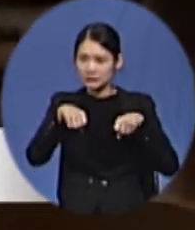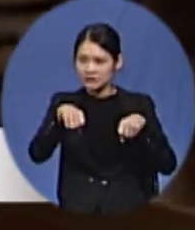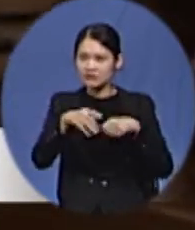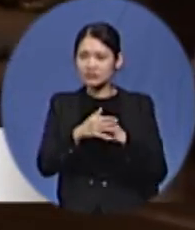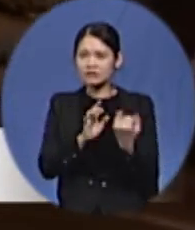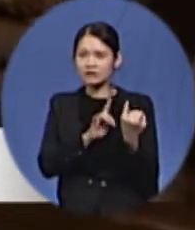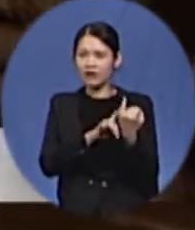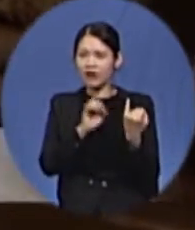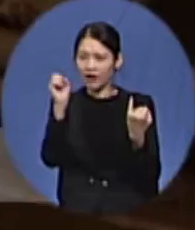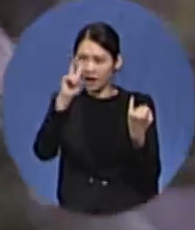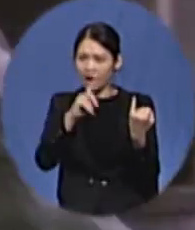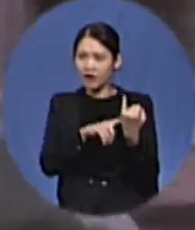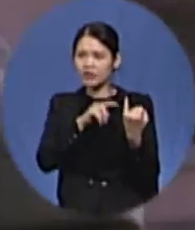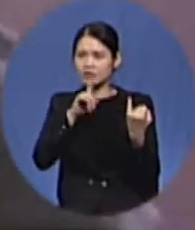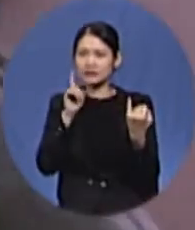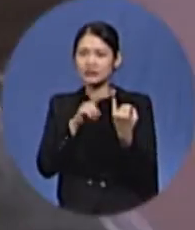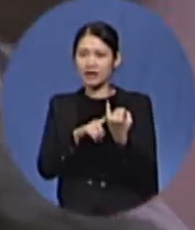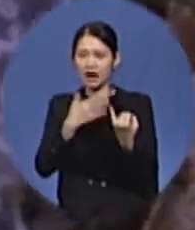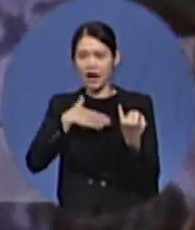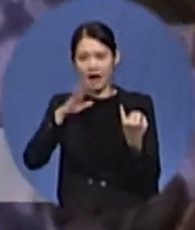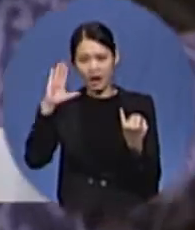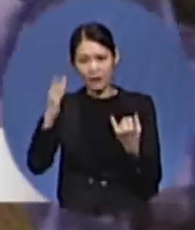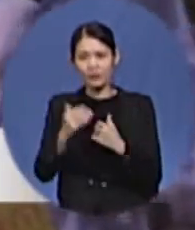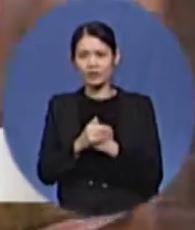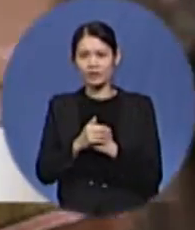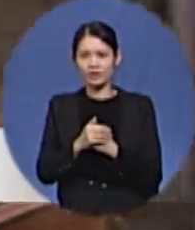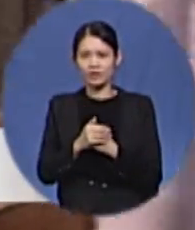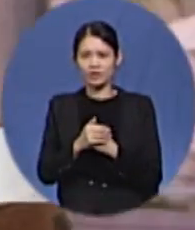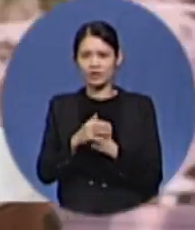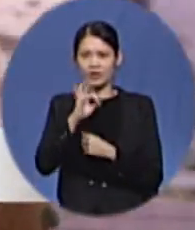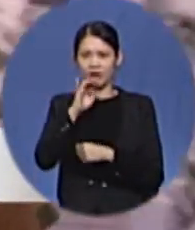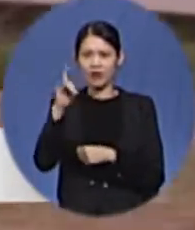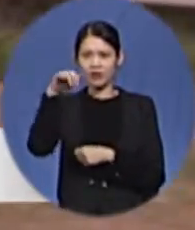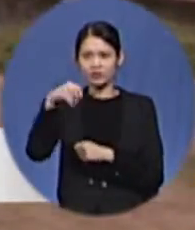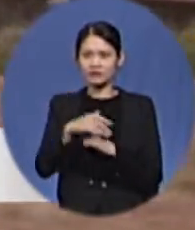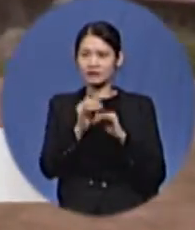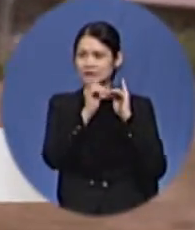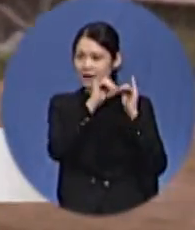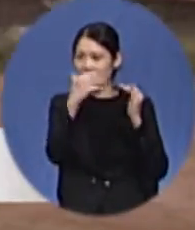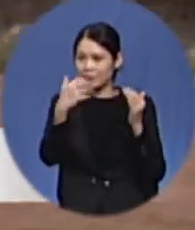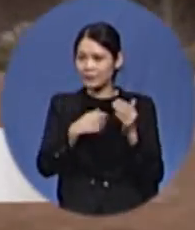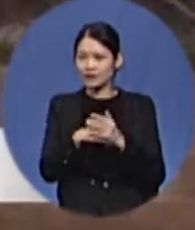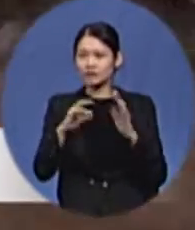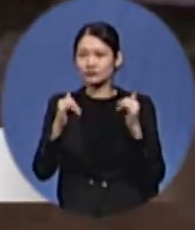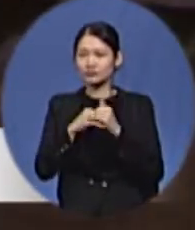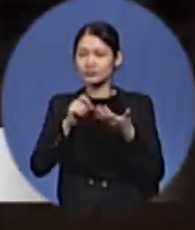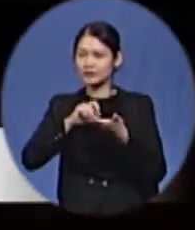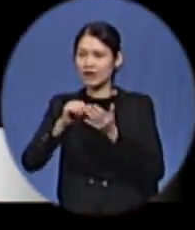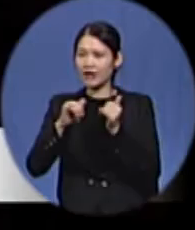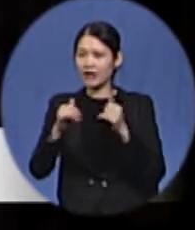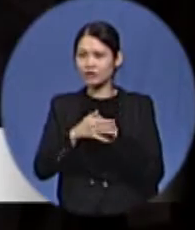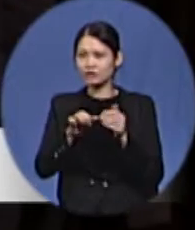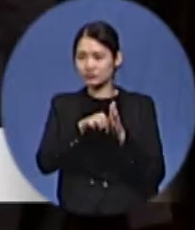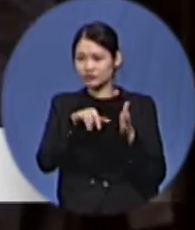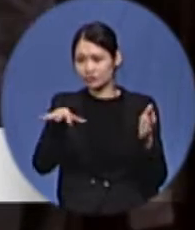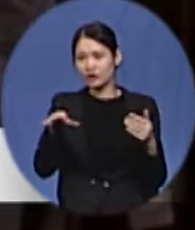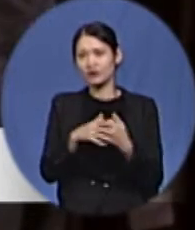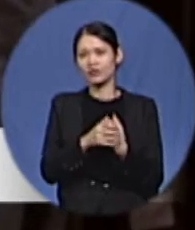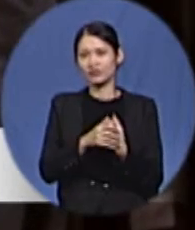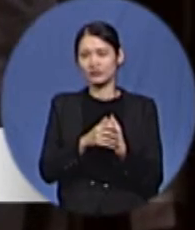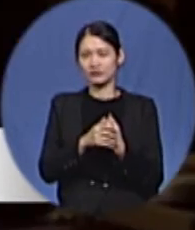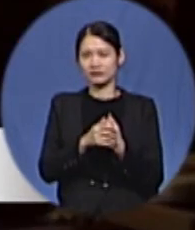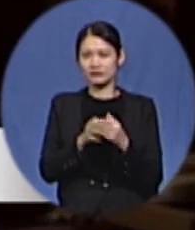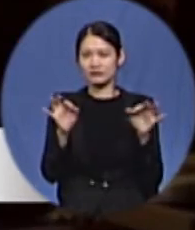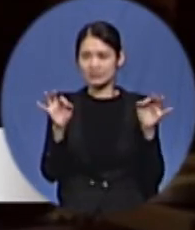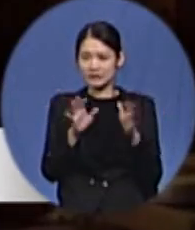여자를 알게 되는데 아쿠타 가와상을 수상해 국민 작가라 불리는 다나베 세이코의